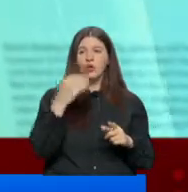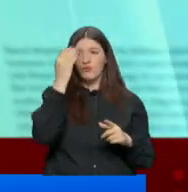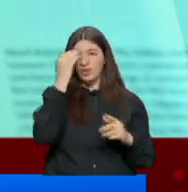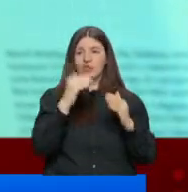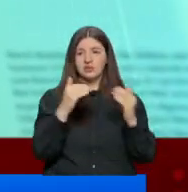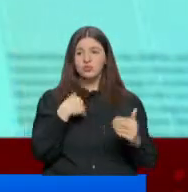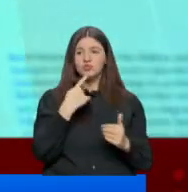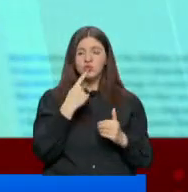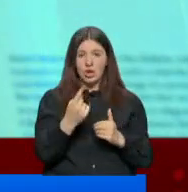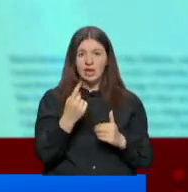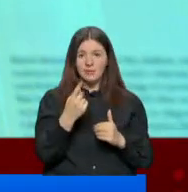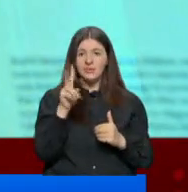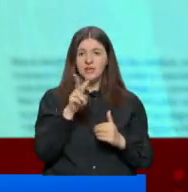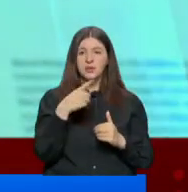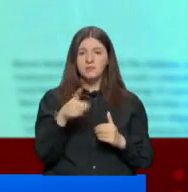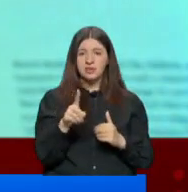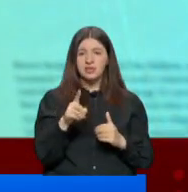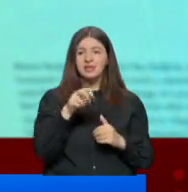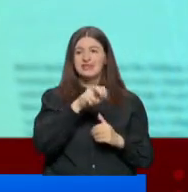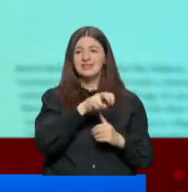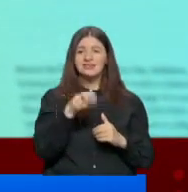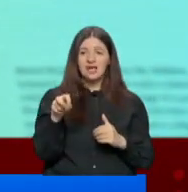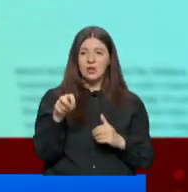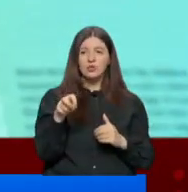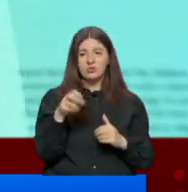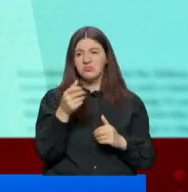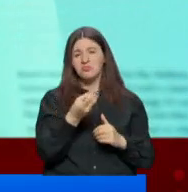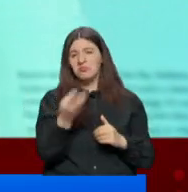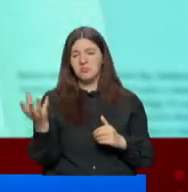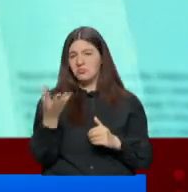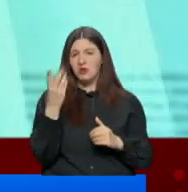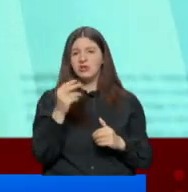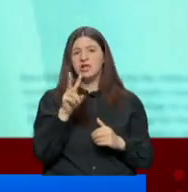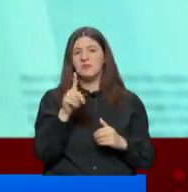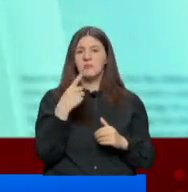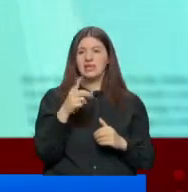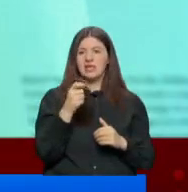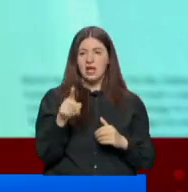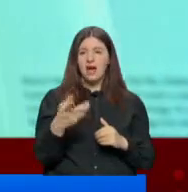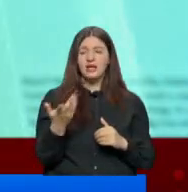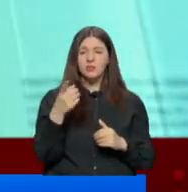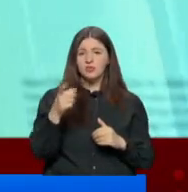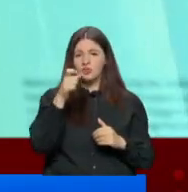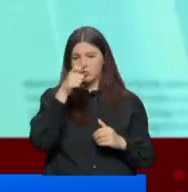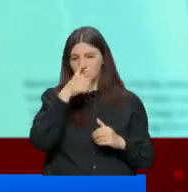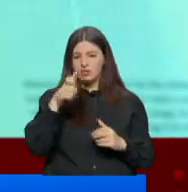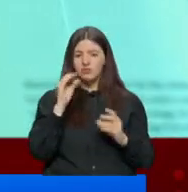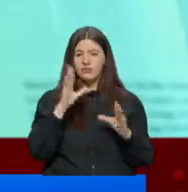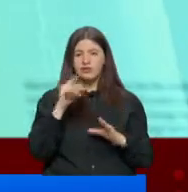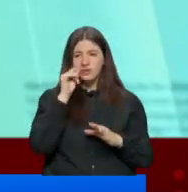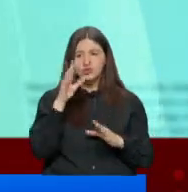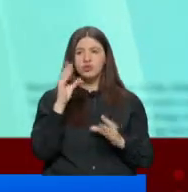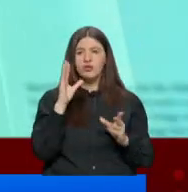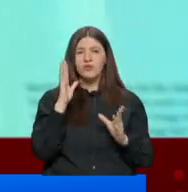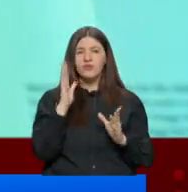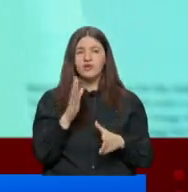sınırını da söyleyeyim. 20.800 küsuratta, yaklaşık 21 bin lira. Yani bu ülkede pek çok kişi, pek